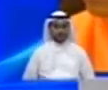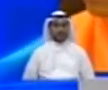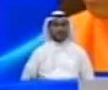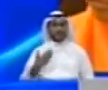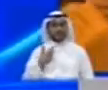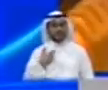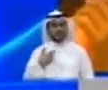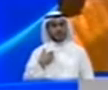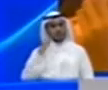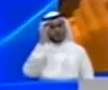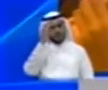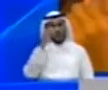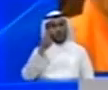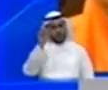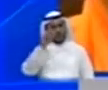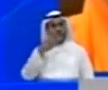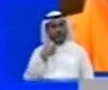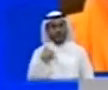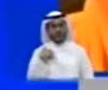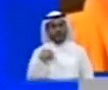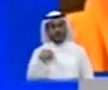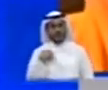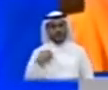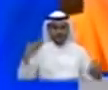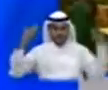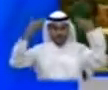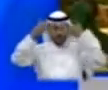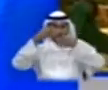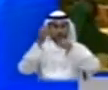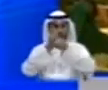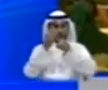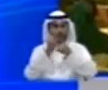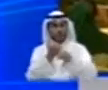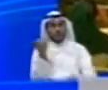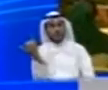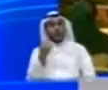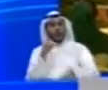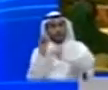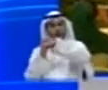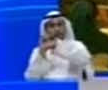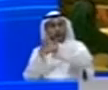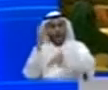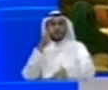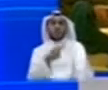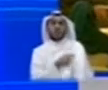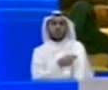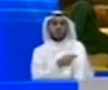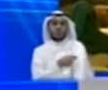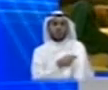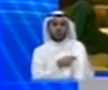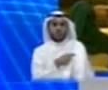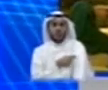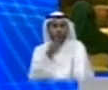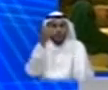والله احنا يعني ايضا الان اندونيسيا بالذات قاعدين يطلبون مستشفى، فعندي